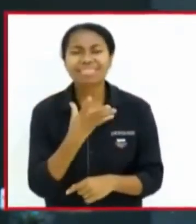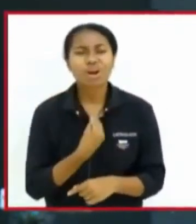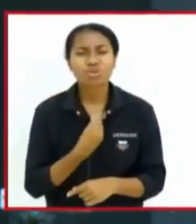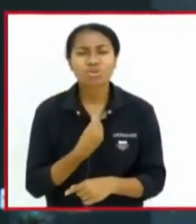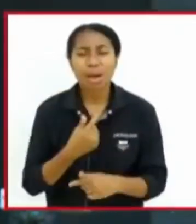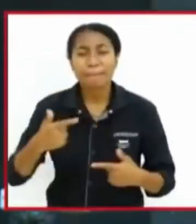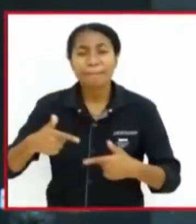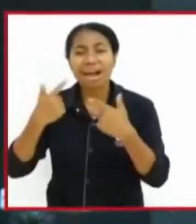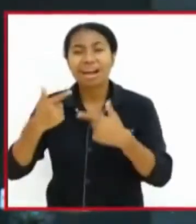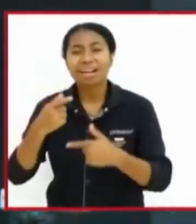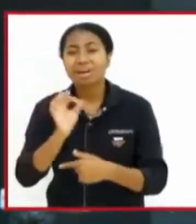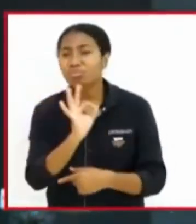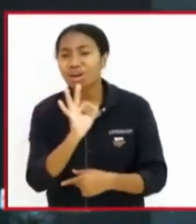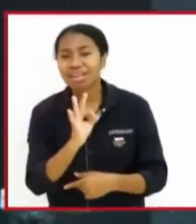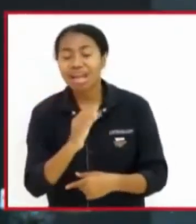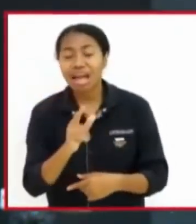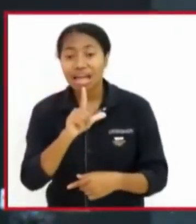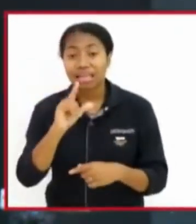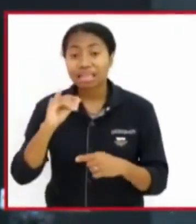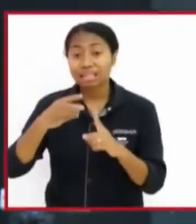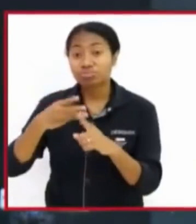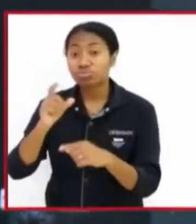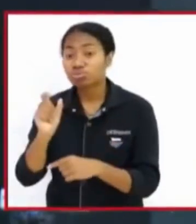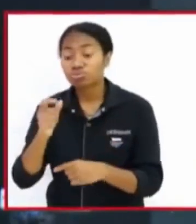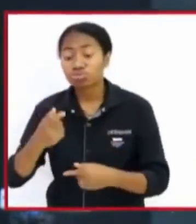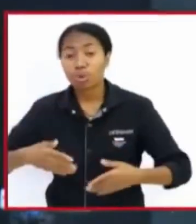libur untuk merayakan kemenangan